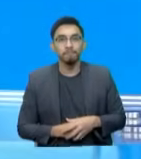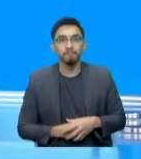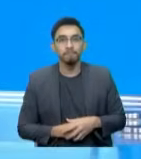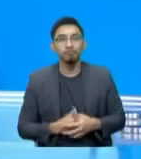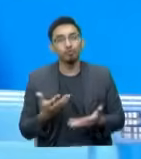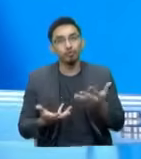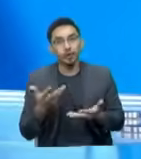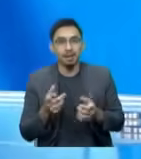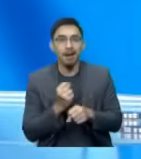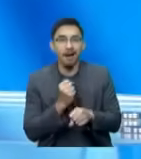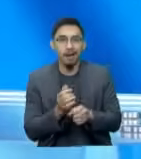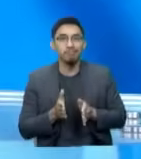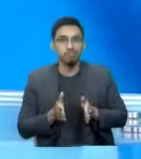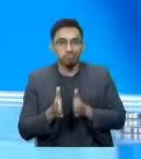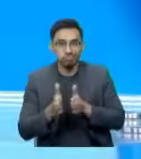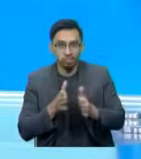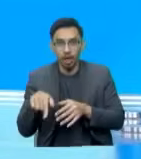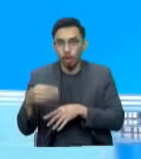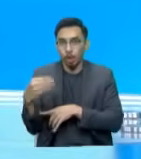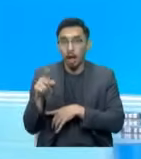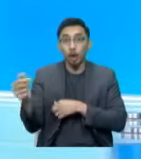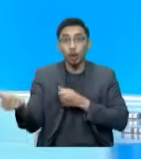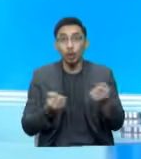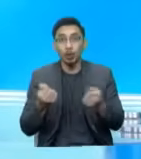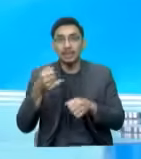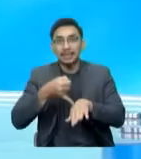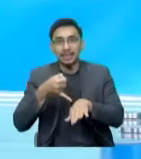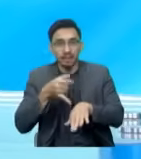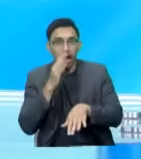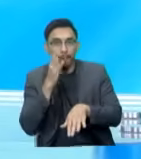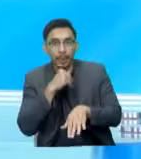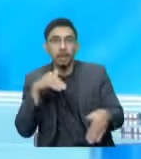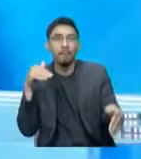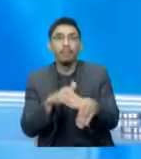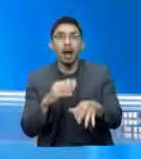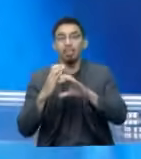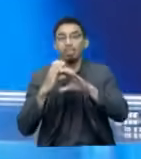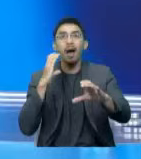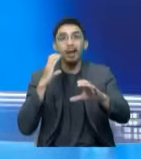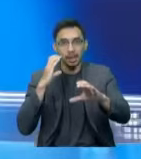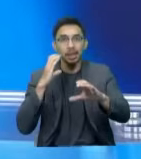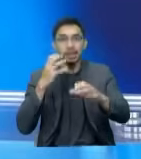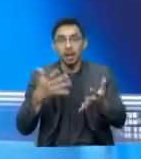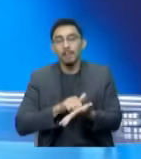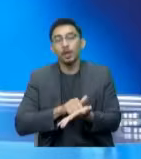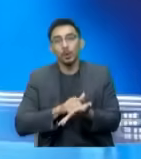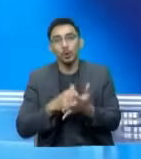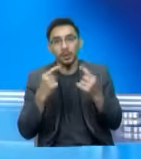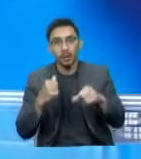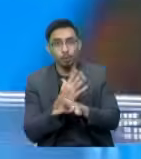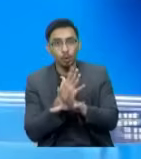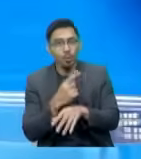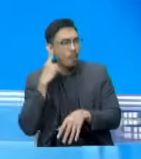Diduga akibat balapan di jalan tol, sebuah truk bermuatan cabai menabrak truk tangki gandeng di jalan tol Madiun, Jawa Timur. Kerasnya